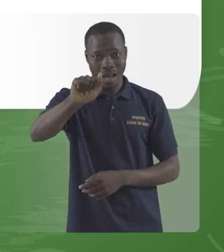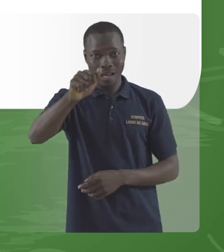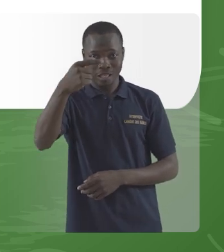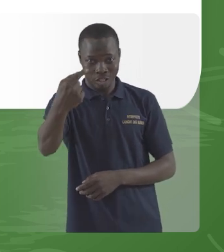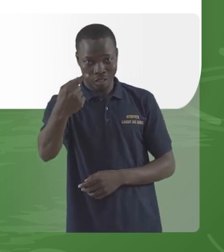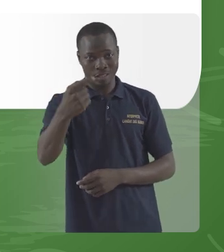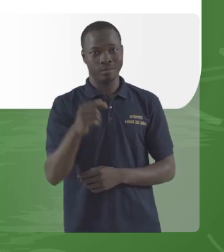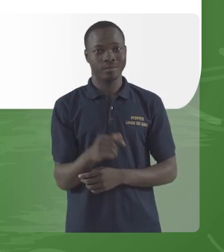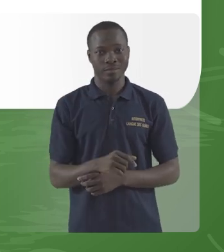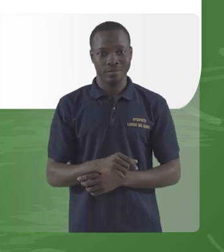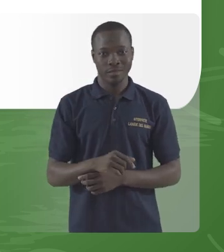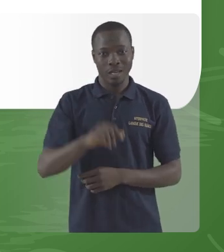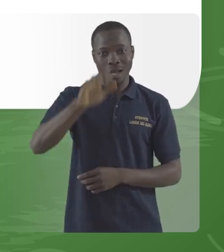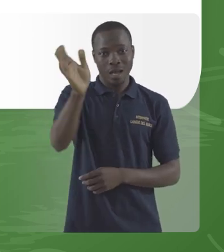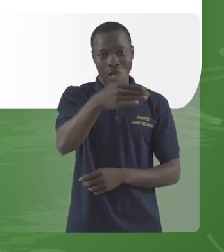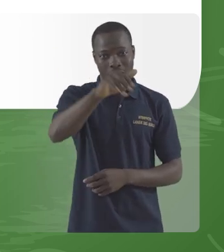CAG,